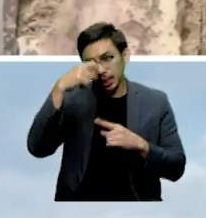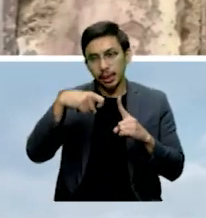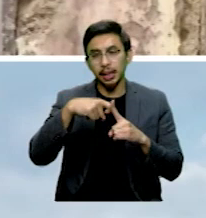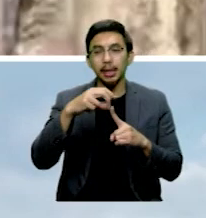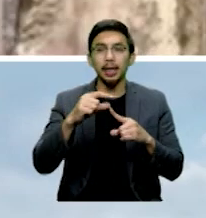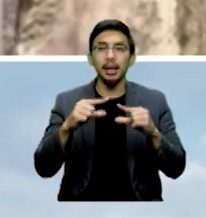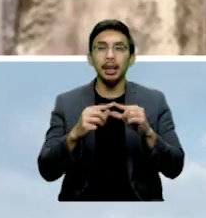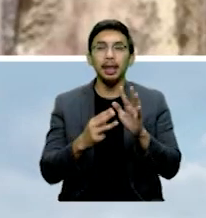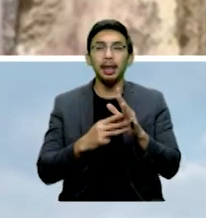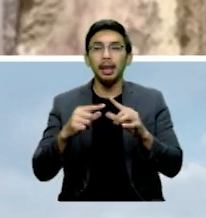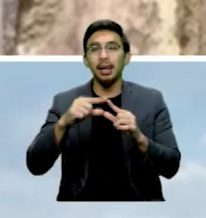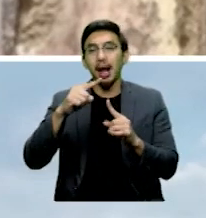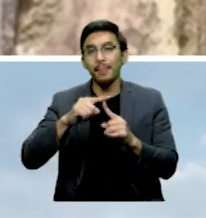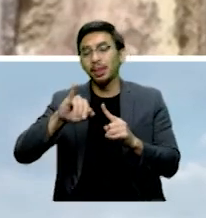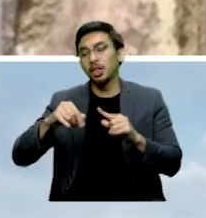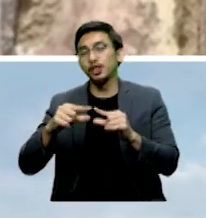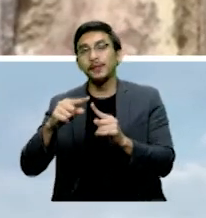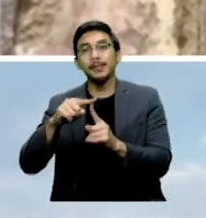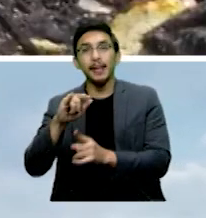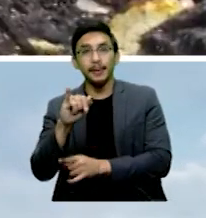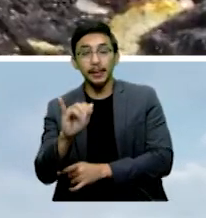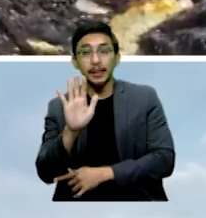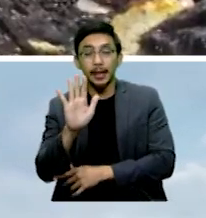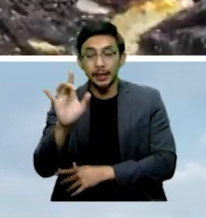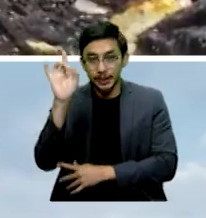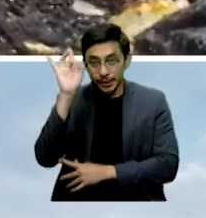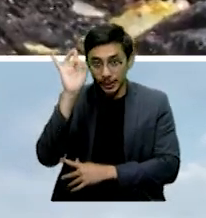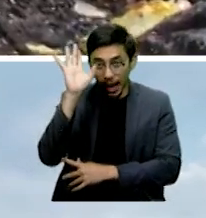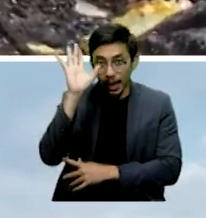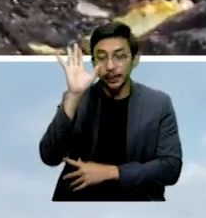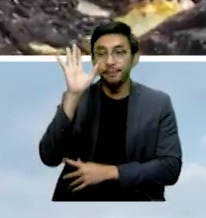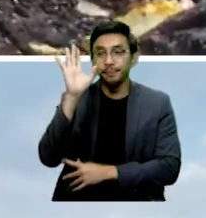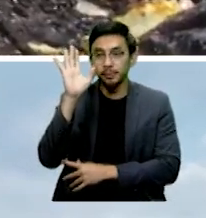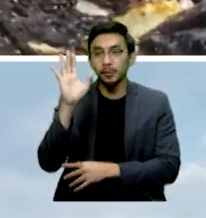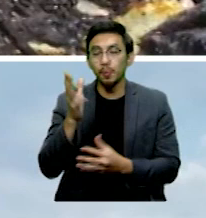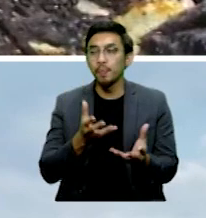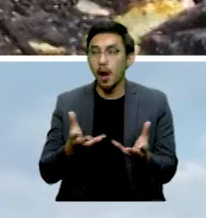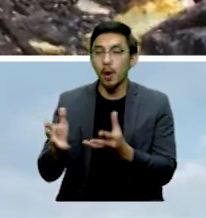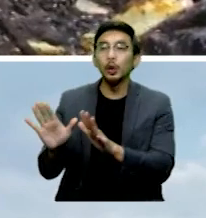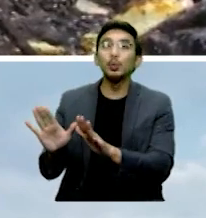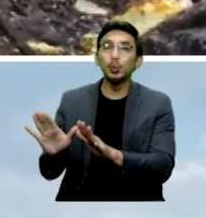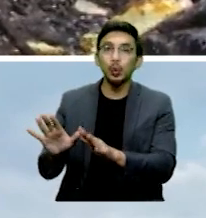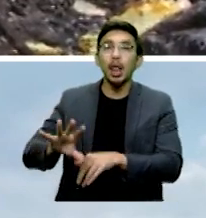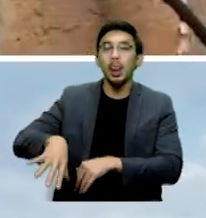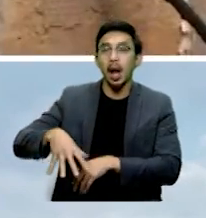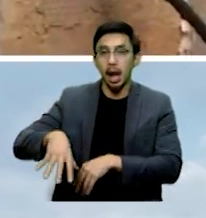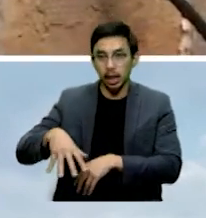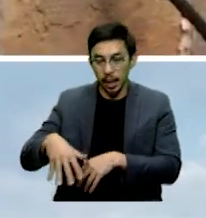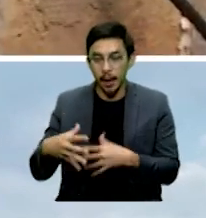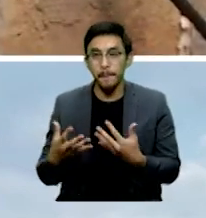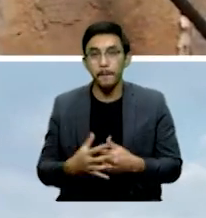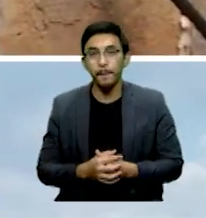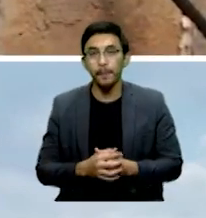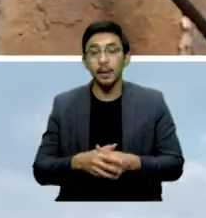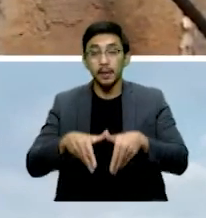siang nanti dari informasi yang kami dapatkan pula bahwa nantinya akan disemayamkan atau dimakamkan oleh keluarga di salah satu tempat pemakaman